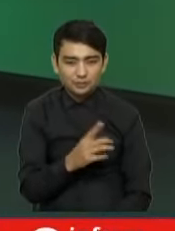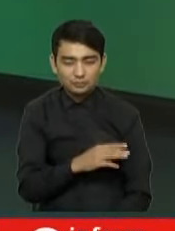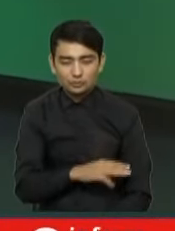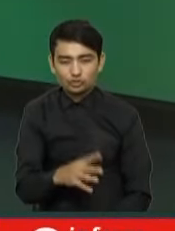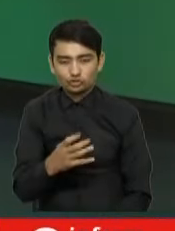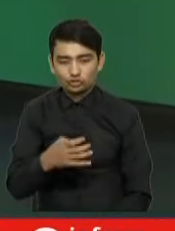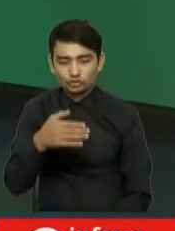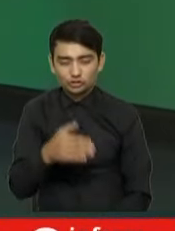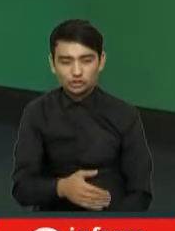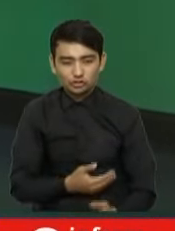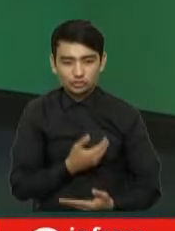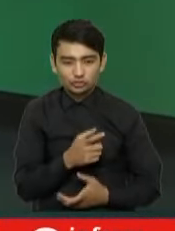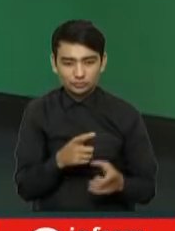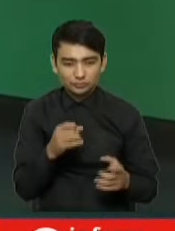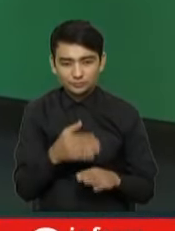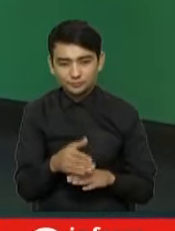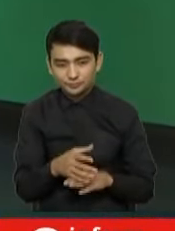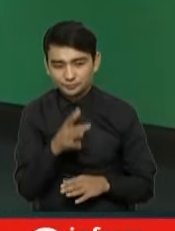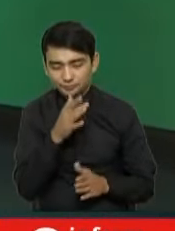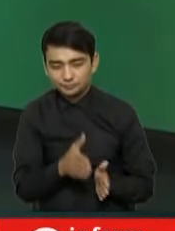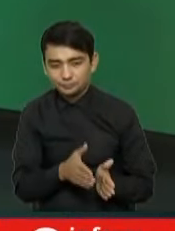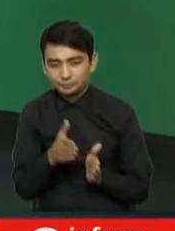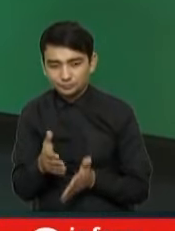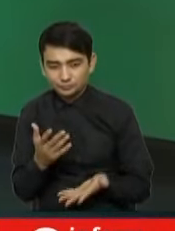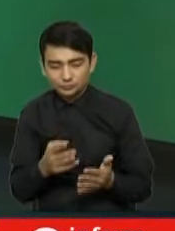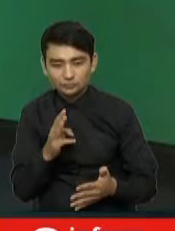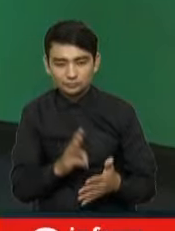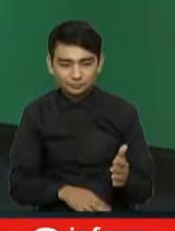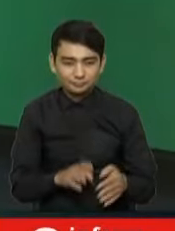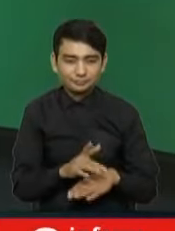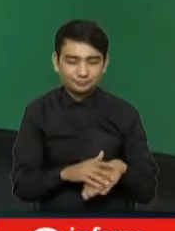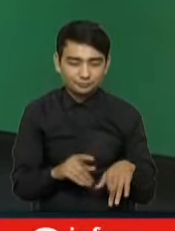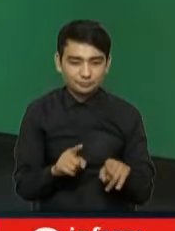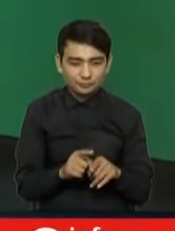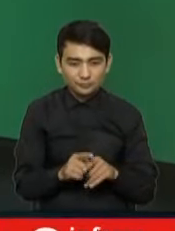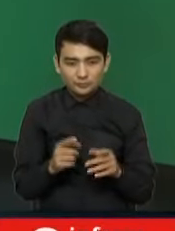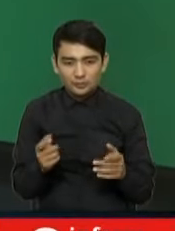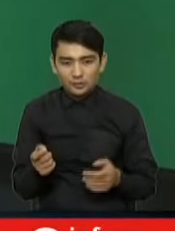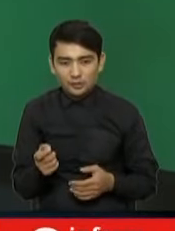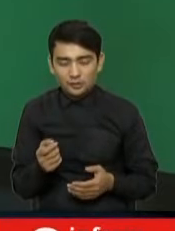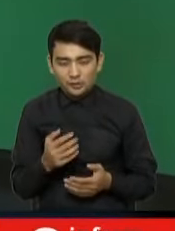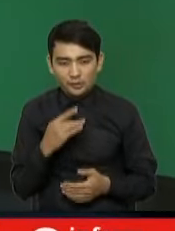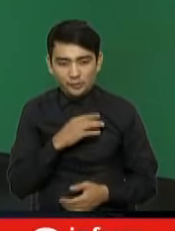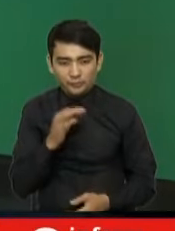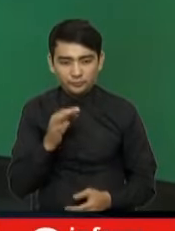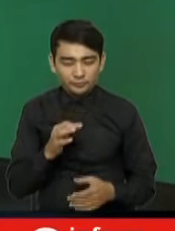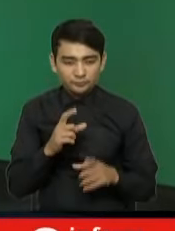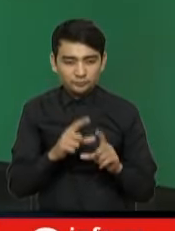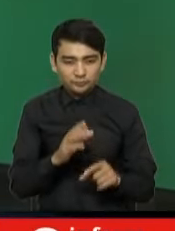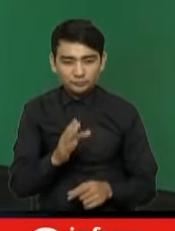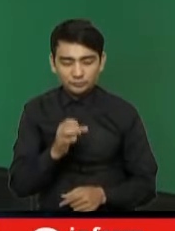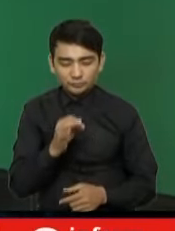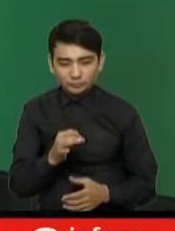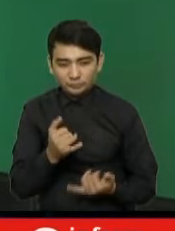миллион 400 мың тұрғынға несие мерзімін ұзарту, айыппұлын кешіру секілді жеңілдіктер ұсынылуы ықтимал. Демек, енді қаржы